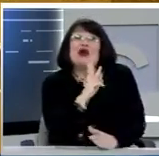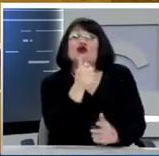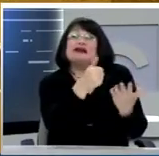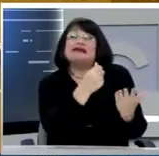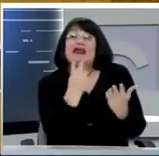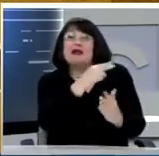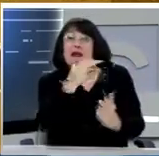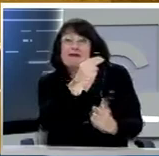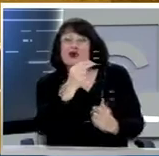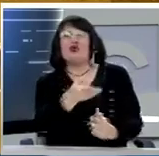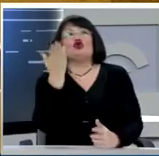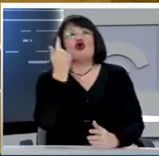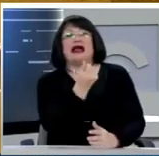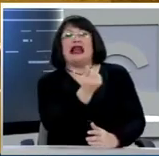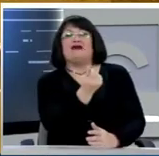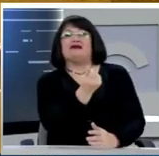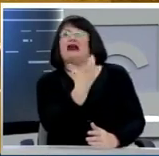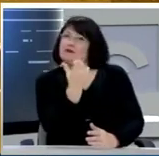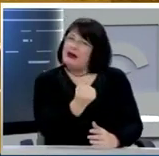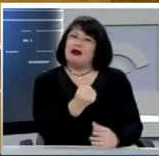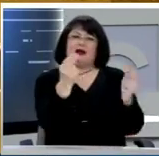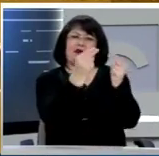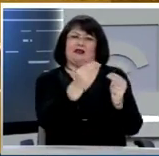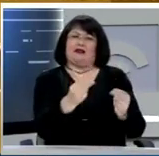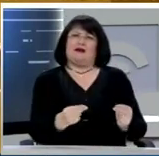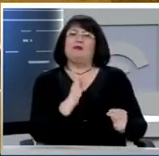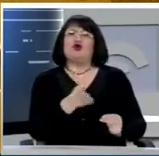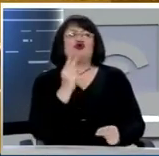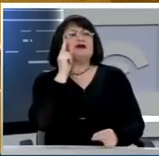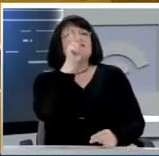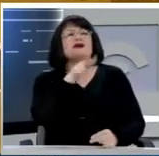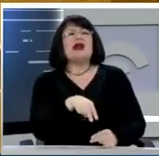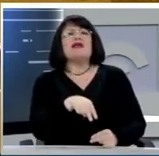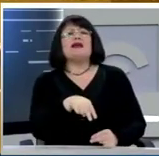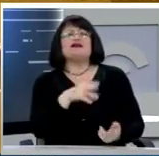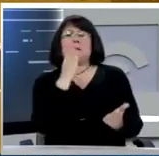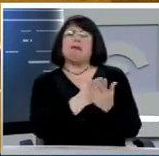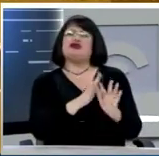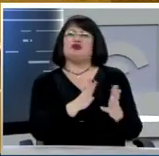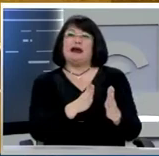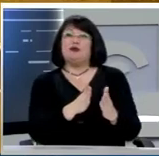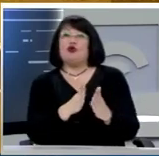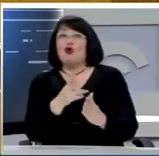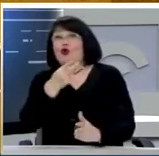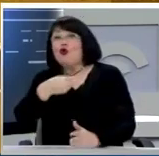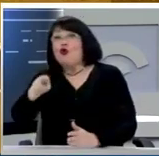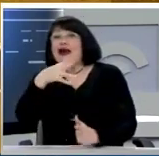3.362 ευρώ, που τότε υπήρχε βάση δεδομένων και μπορούσες να πεις ότι ο μέσος όρος είναι αυτός, το τιμολογεί